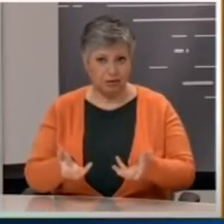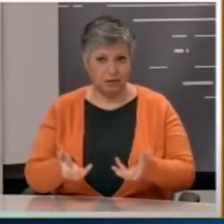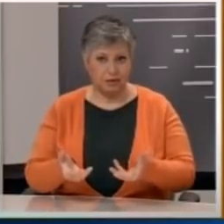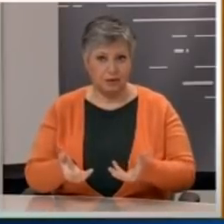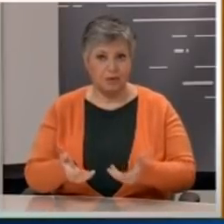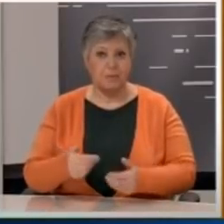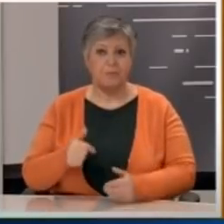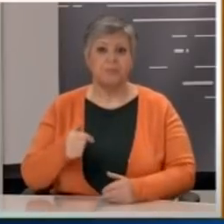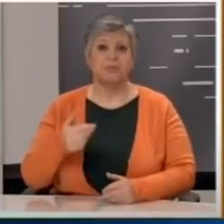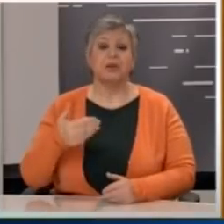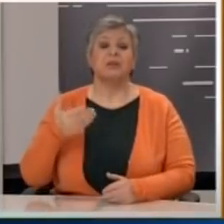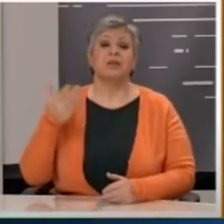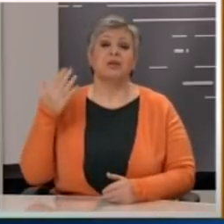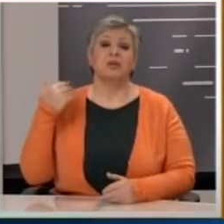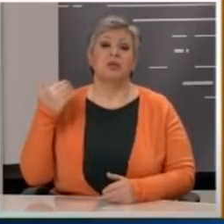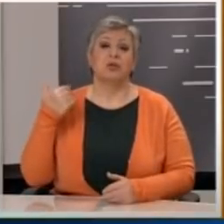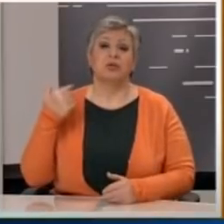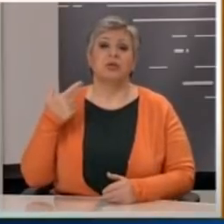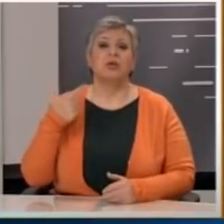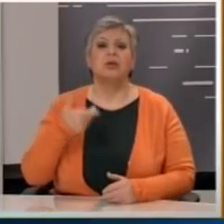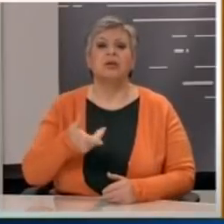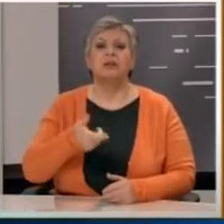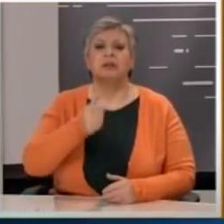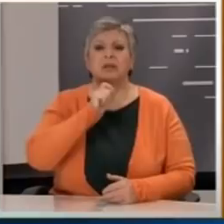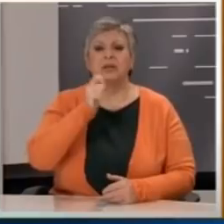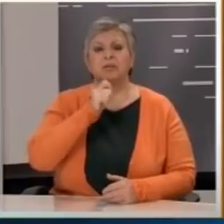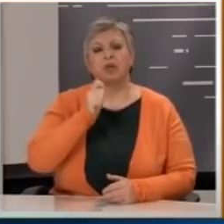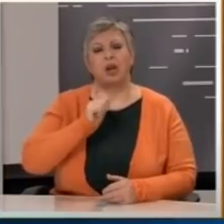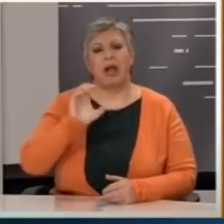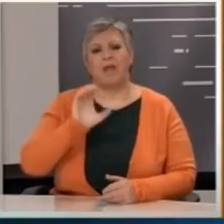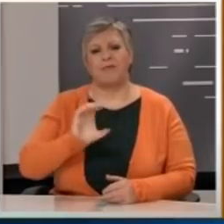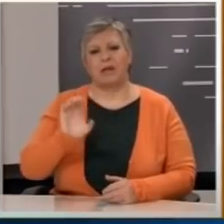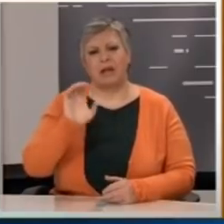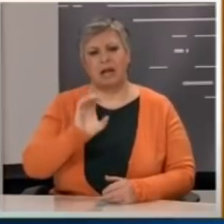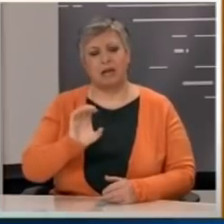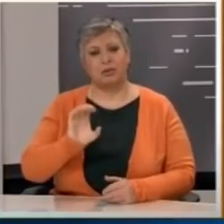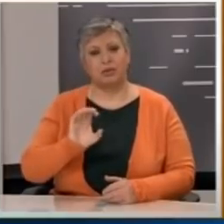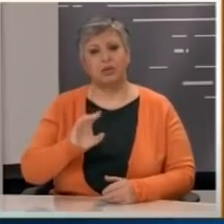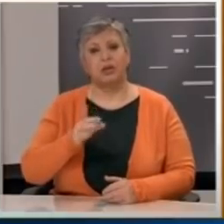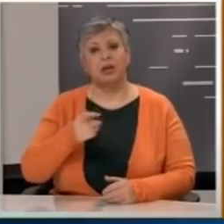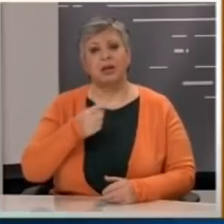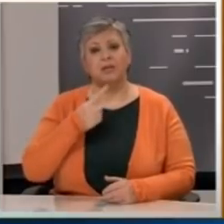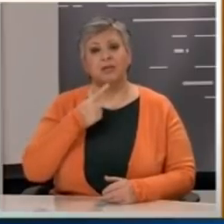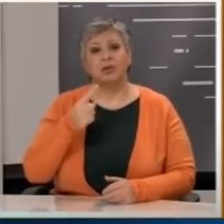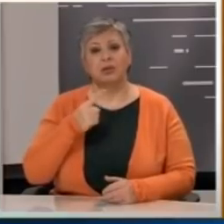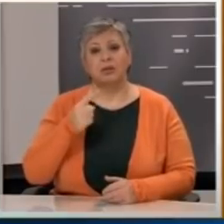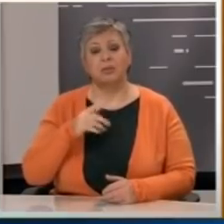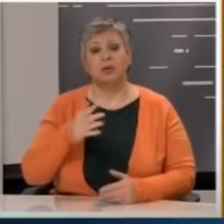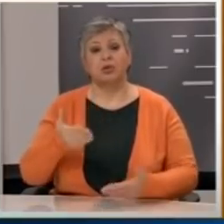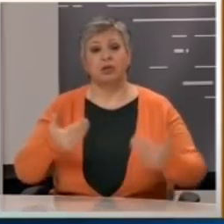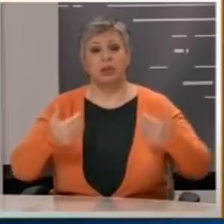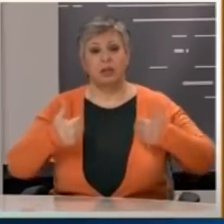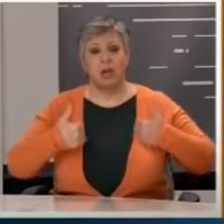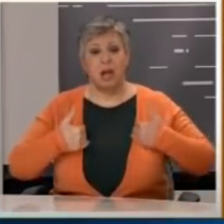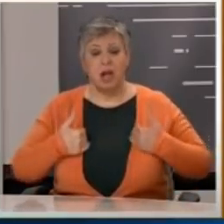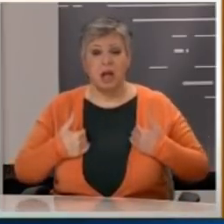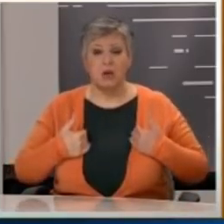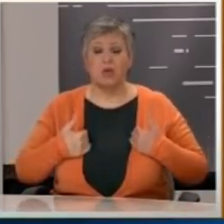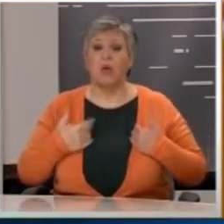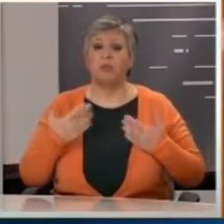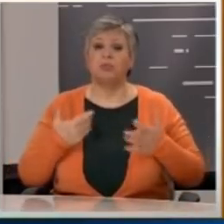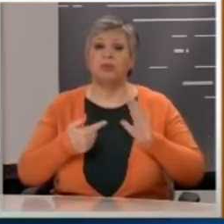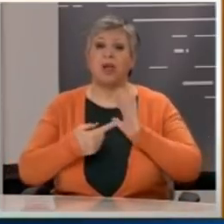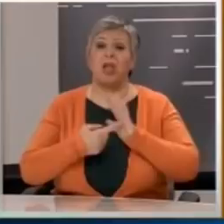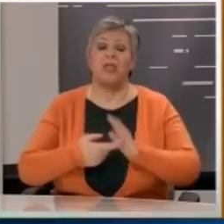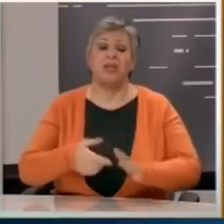γιατί είχε πει ο Ευαγγελάτος σε κάποιο κανάλι που δουλεύει, ότι έκανα ένα μεγάλο φάουλ. Έκανα ότι δεν ήξερα